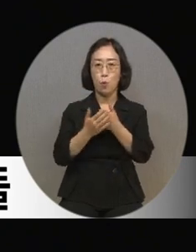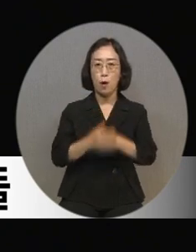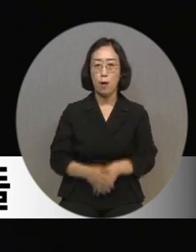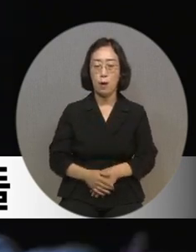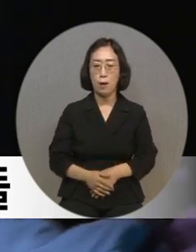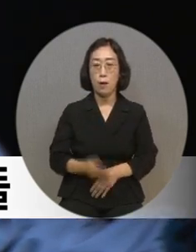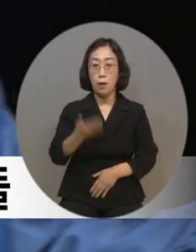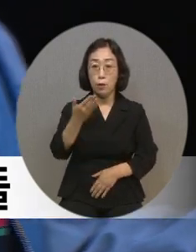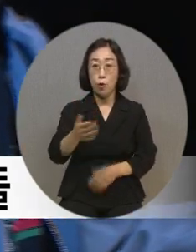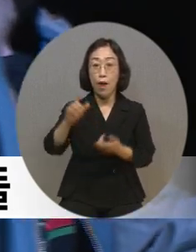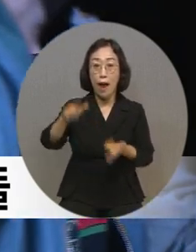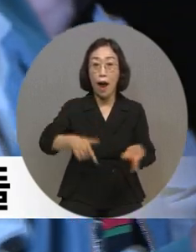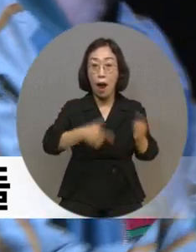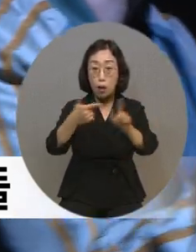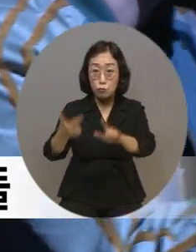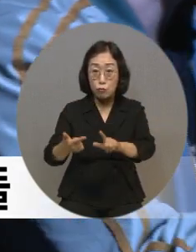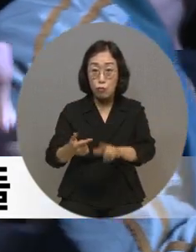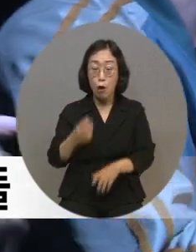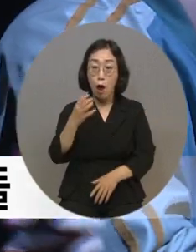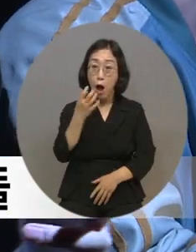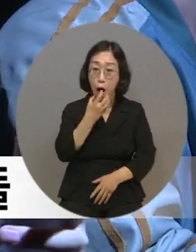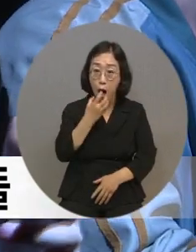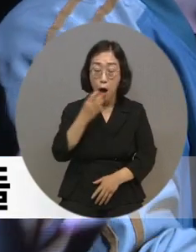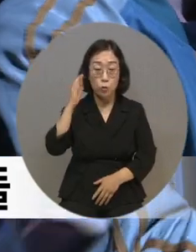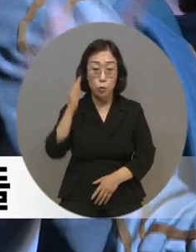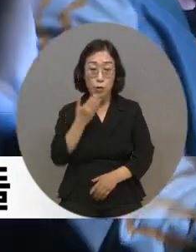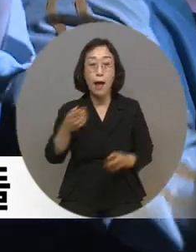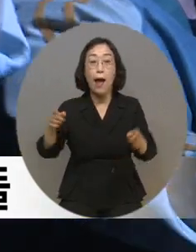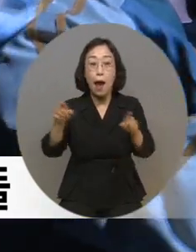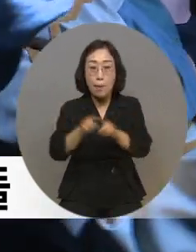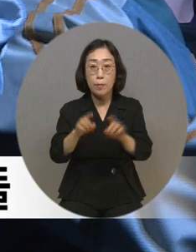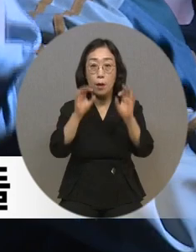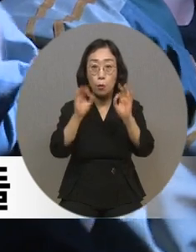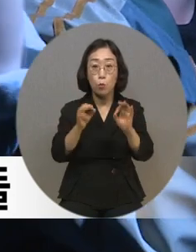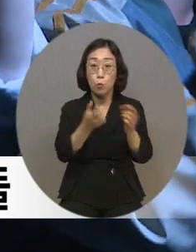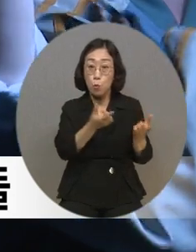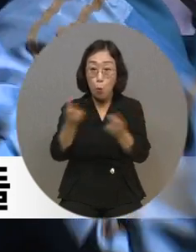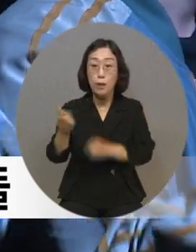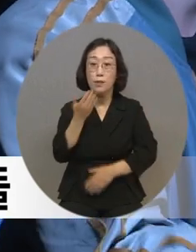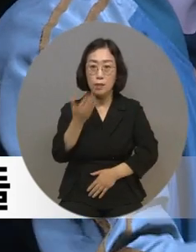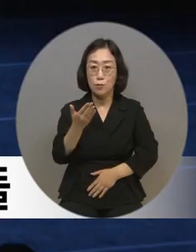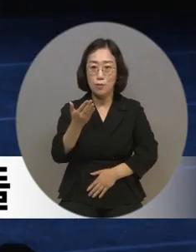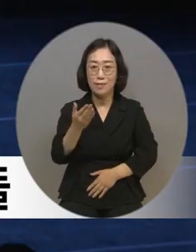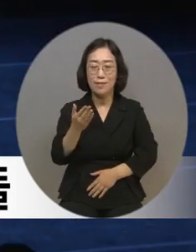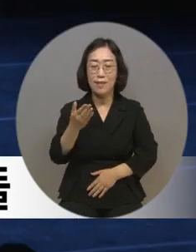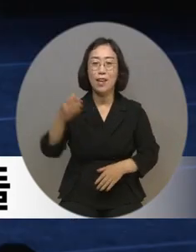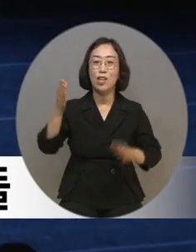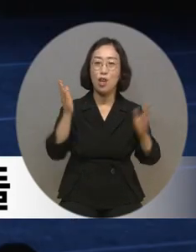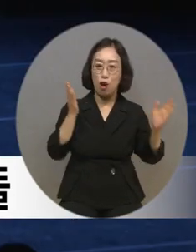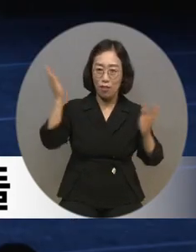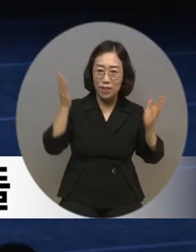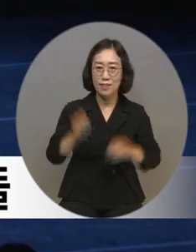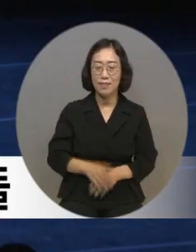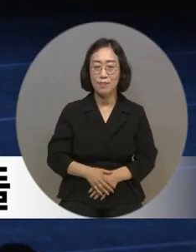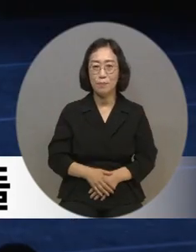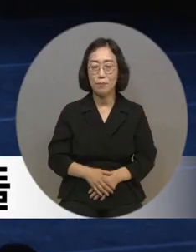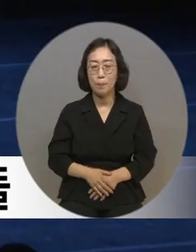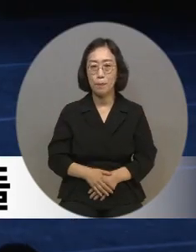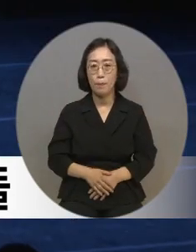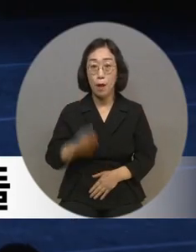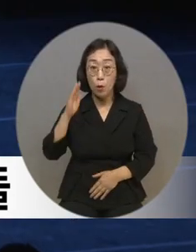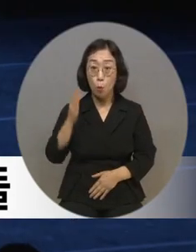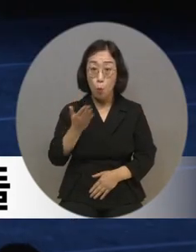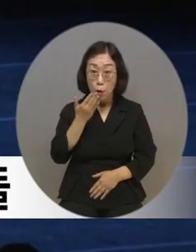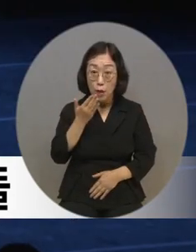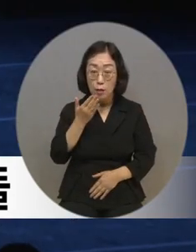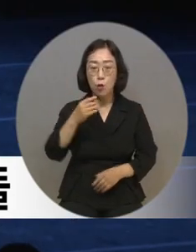너의 하루는 농인과 청인 관람객 모두가 즐겁게 관람할 수 있습니다. 농인 배우가 청인 배우의 대사를